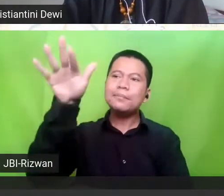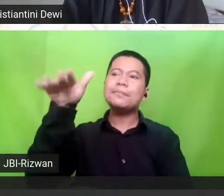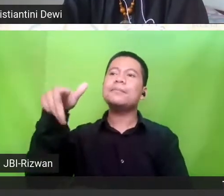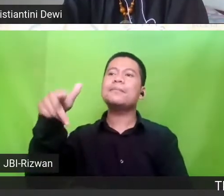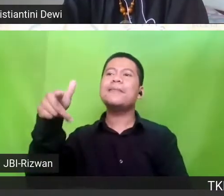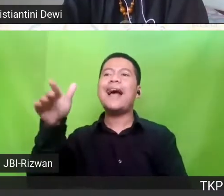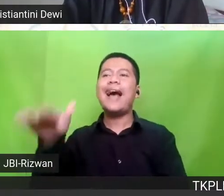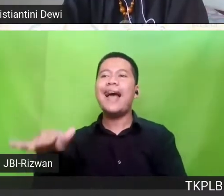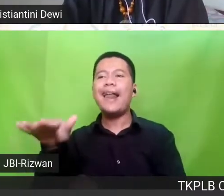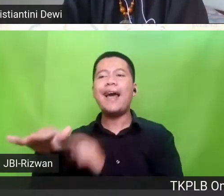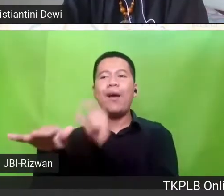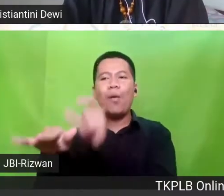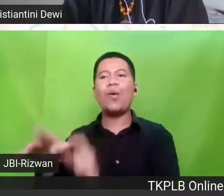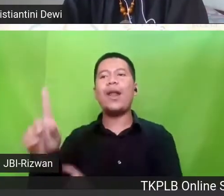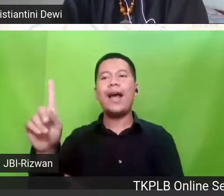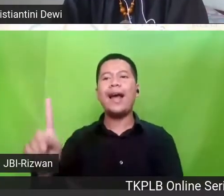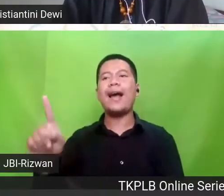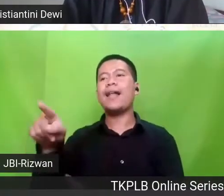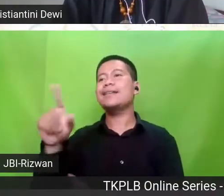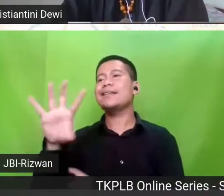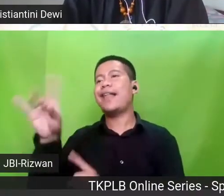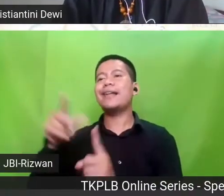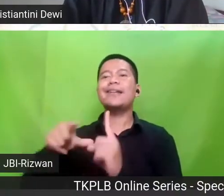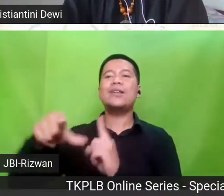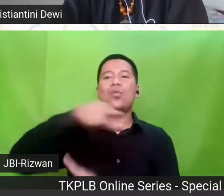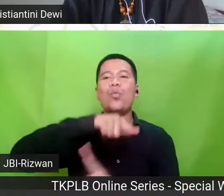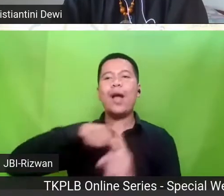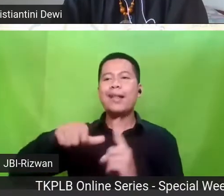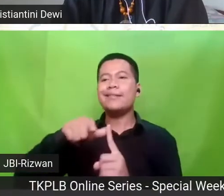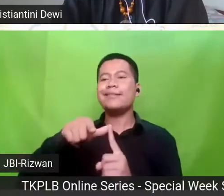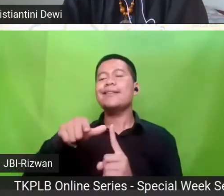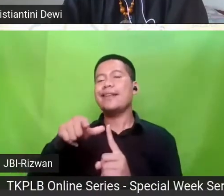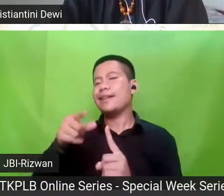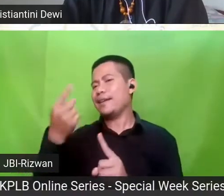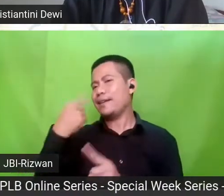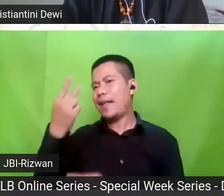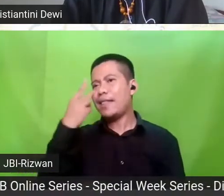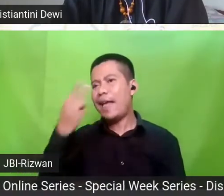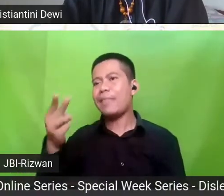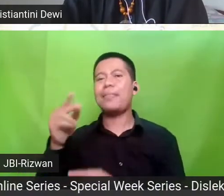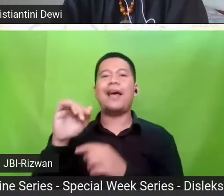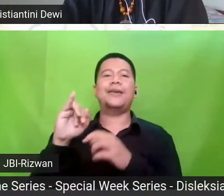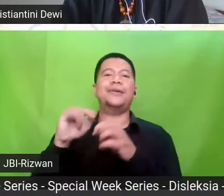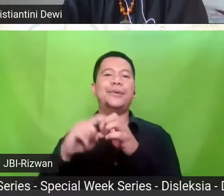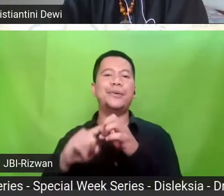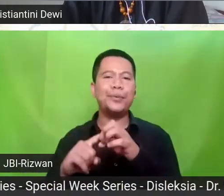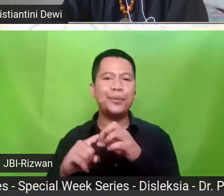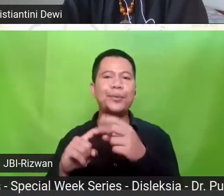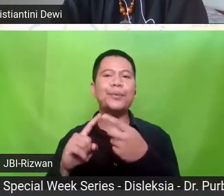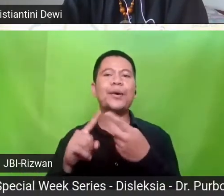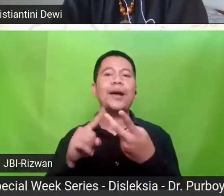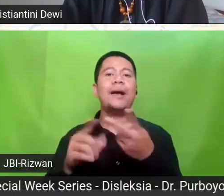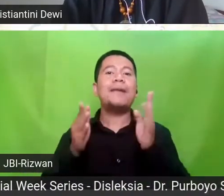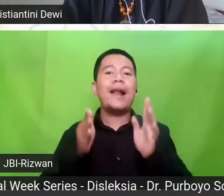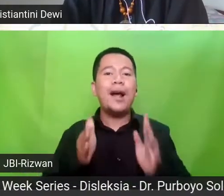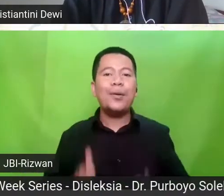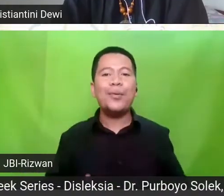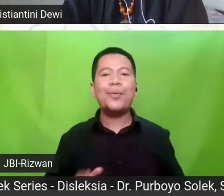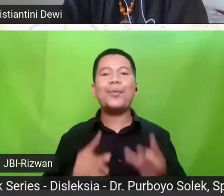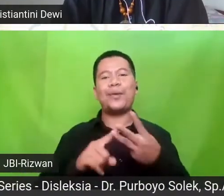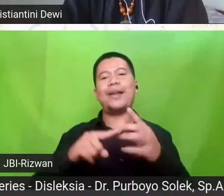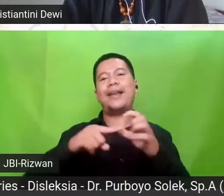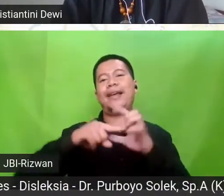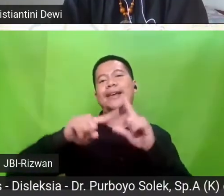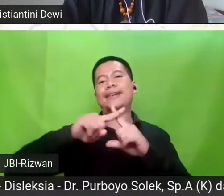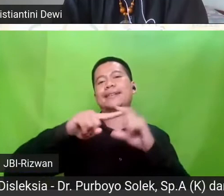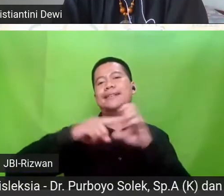seseorang selain faktor lingkungan, kita pasti akan lihat IQ, kemudian perilaku dan fungsi eksekutif. Di fungsi